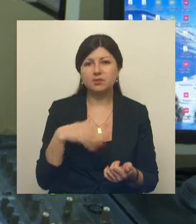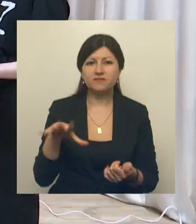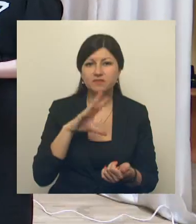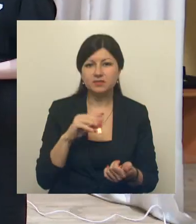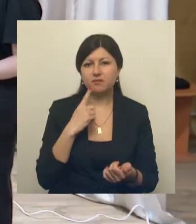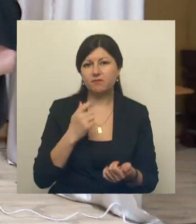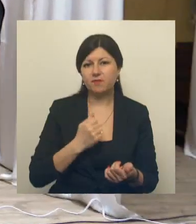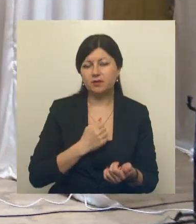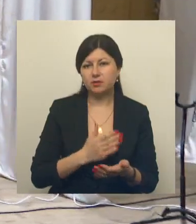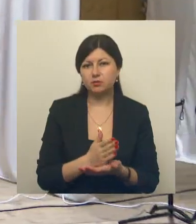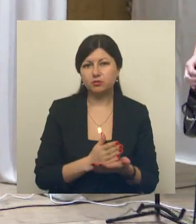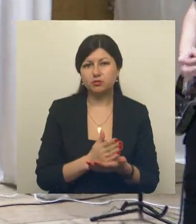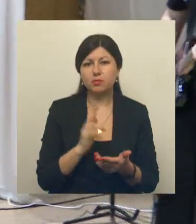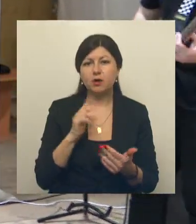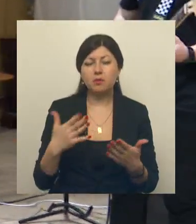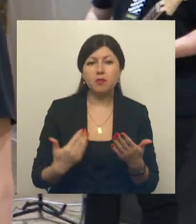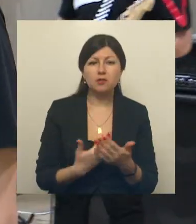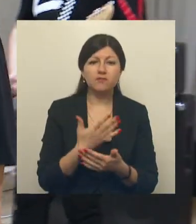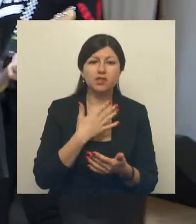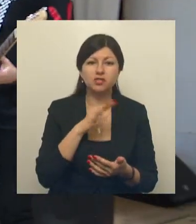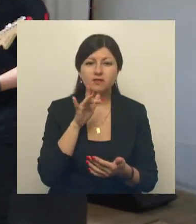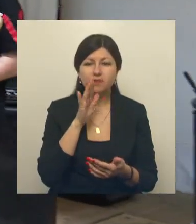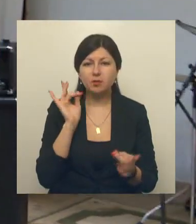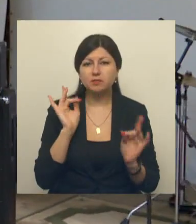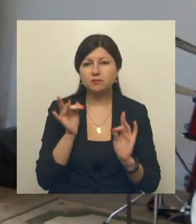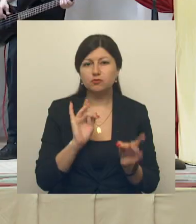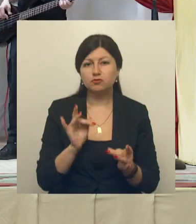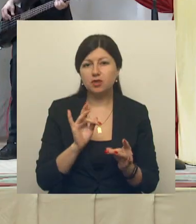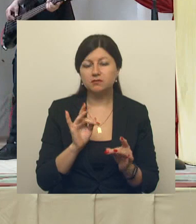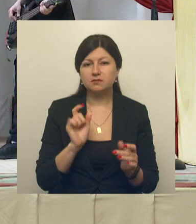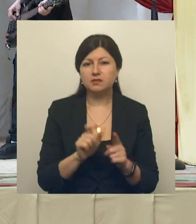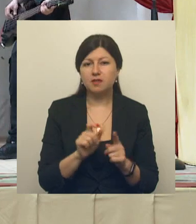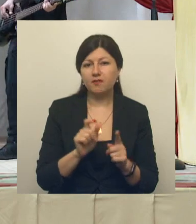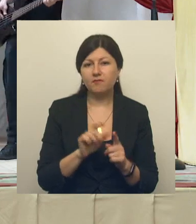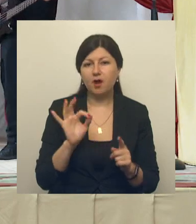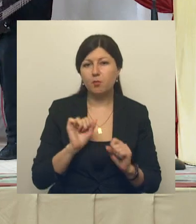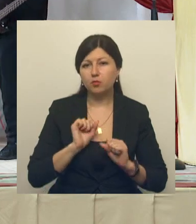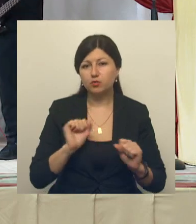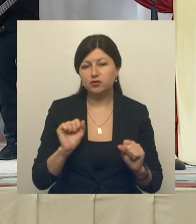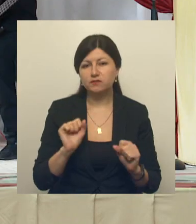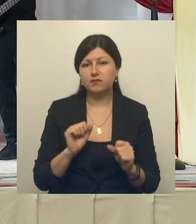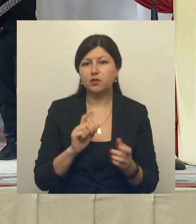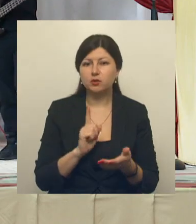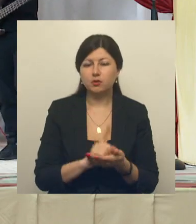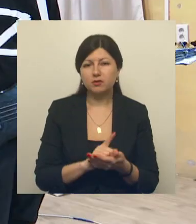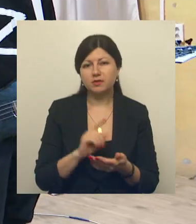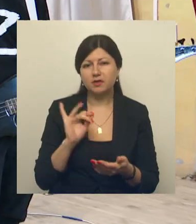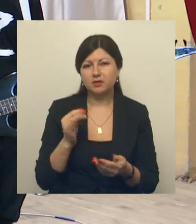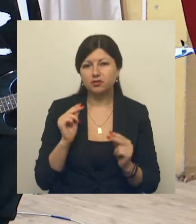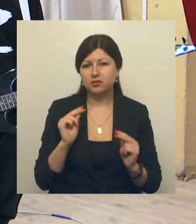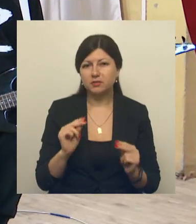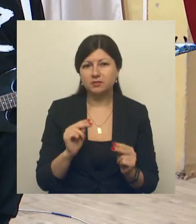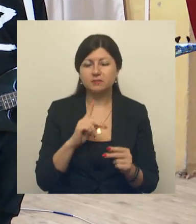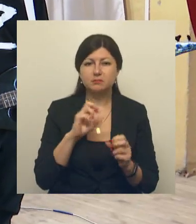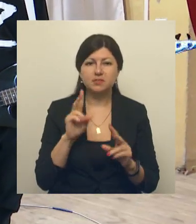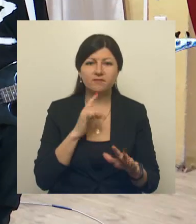военнослужащим. Как по-новому в наше время звучат слова о мужестве, долге и чести. История о нашем земляке, участнике специальной